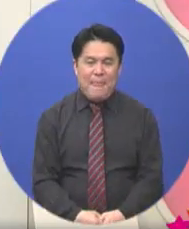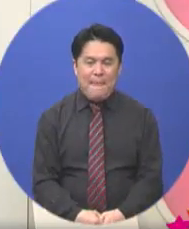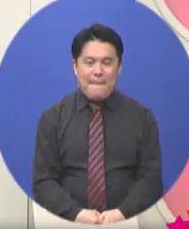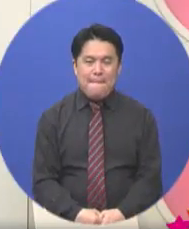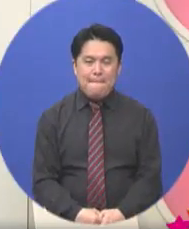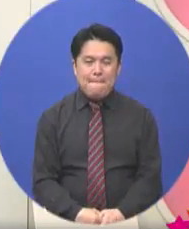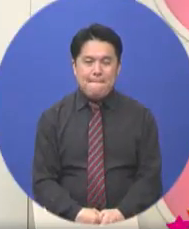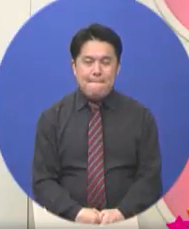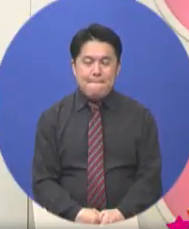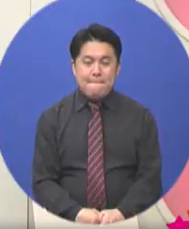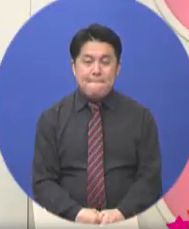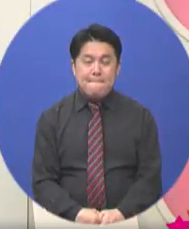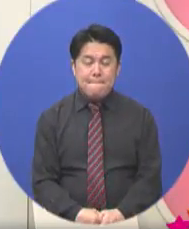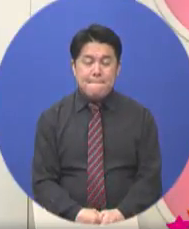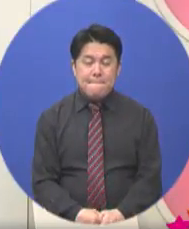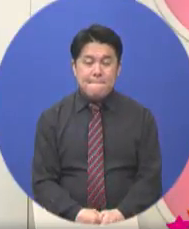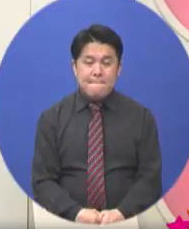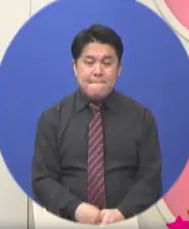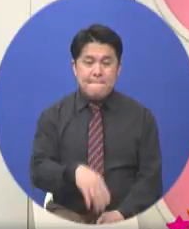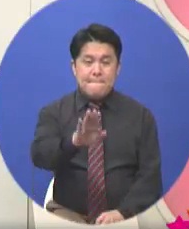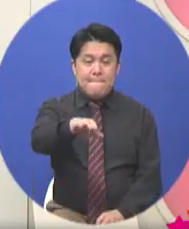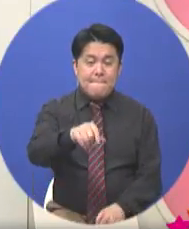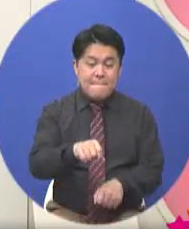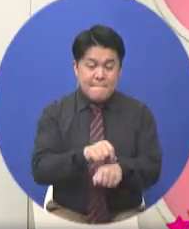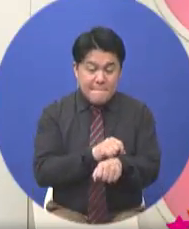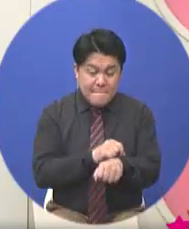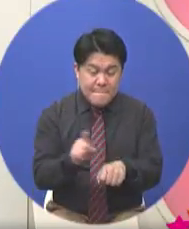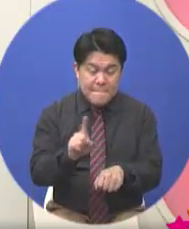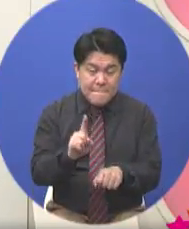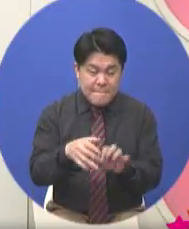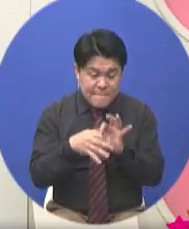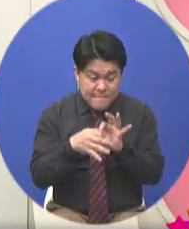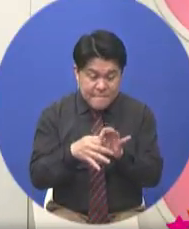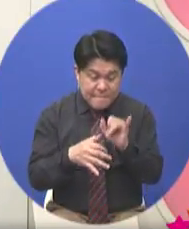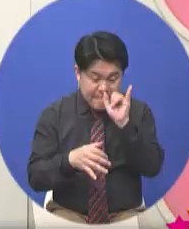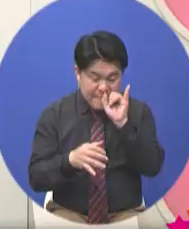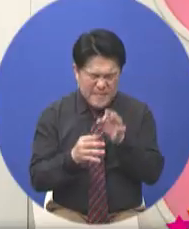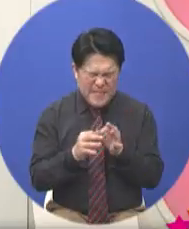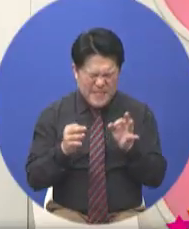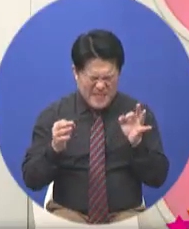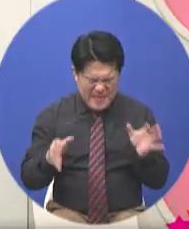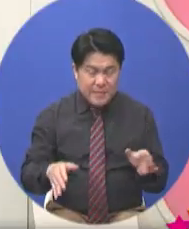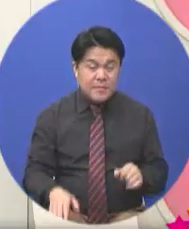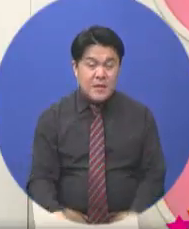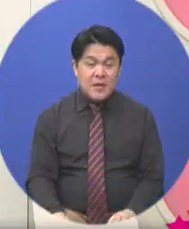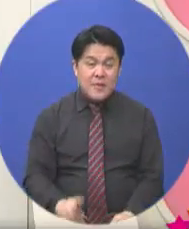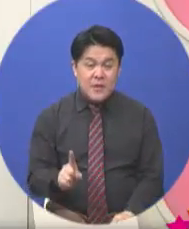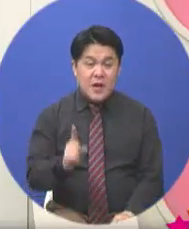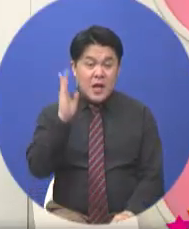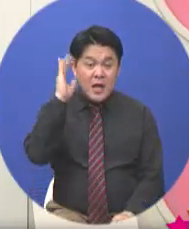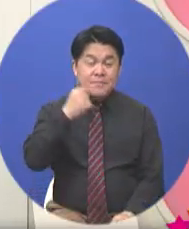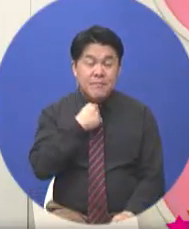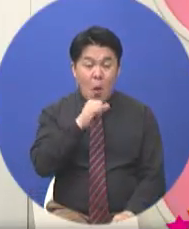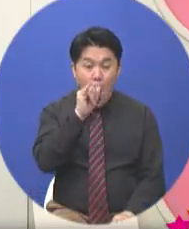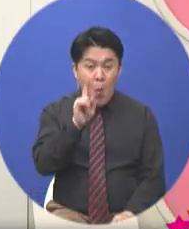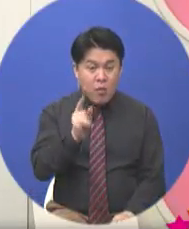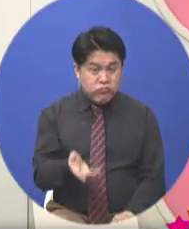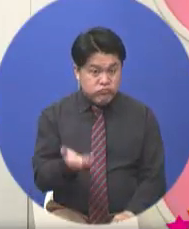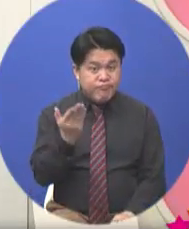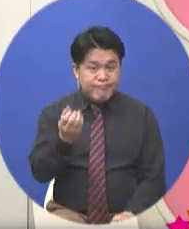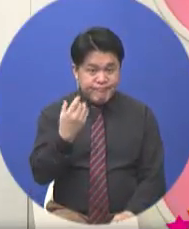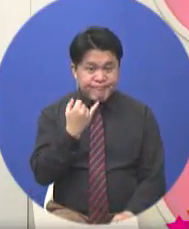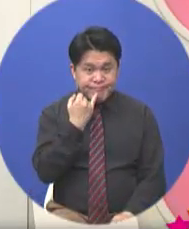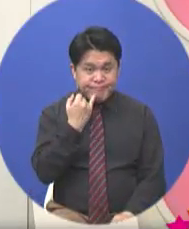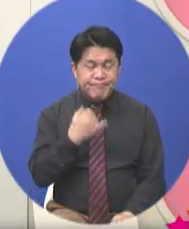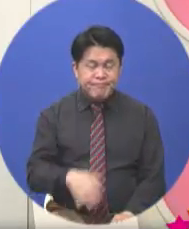네. 시계바늘 기대가 되는데요. 특별하게 저희랑 연결됐는데 오랜만에 또 특별히 하시고 싶은 말씀